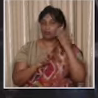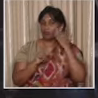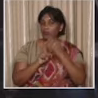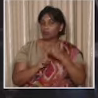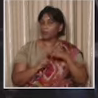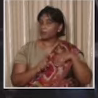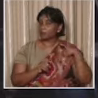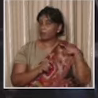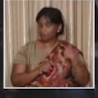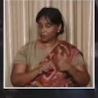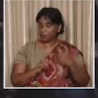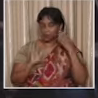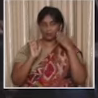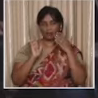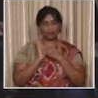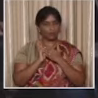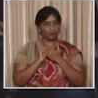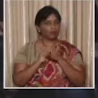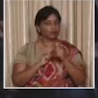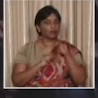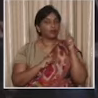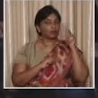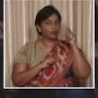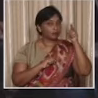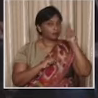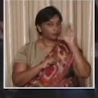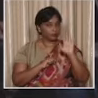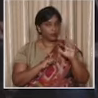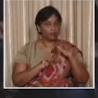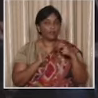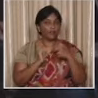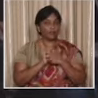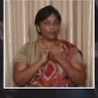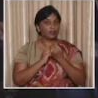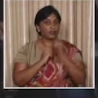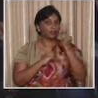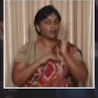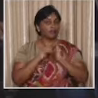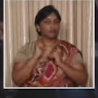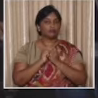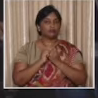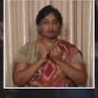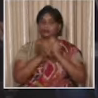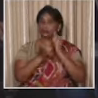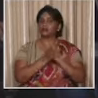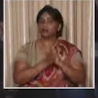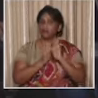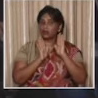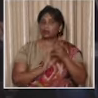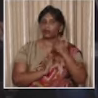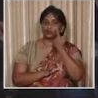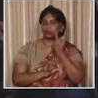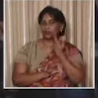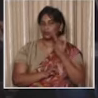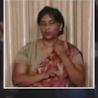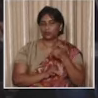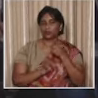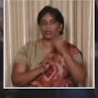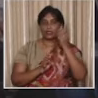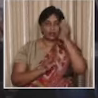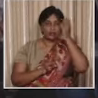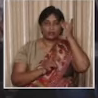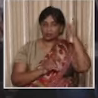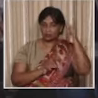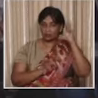මූලික අවධානය යොමු වෙත්තේ ඒ අයට වීසා ලබා දෙන ක්‍රමවේදයකට මැදිහත් වෙන්නේ නමුත් කනගාටුවට කරුණ ඊශ්‍රායලයේ